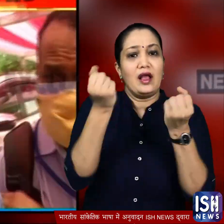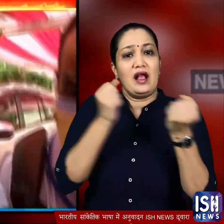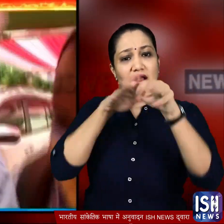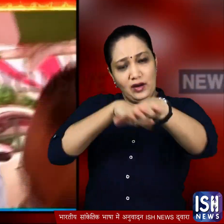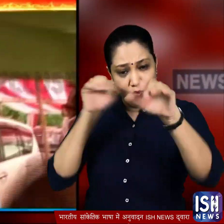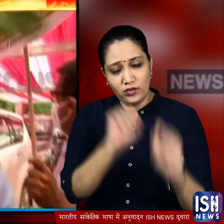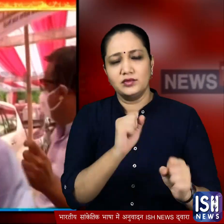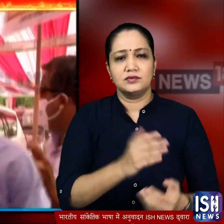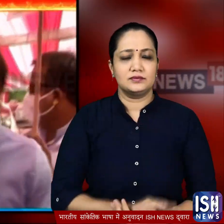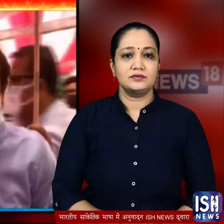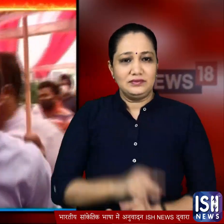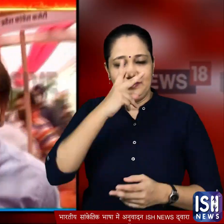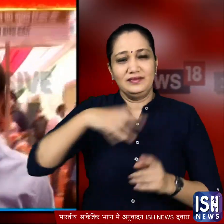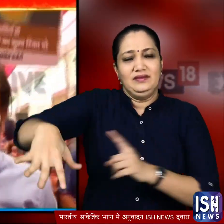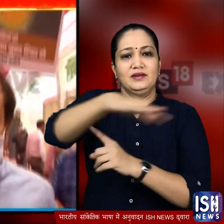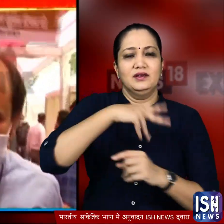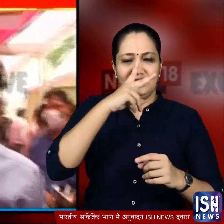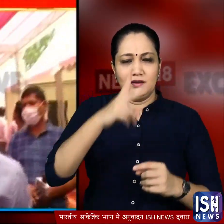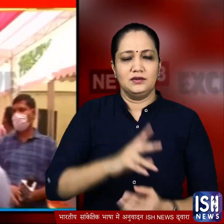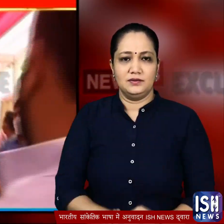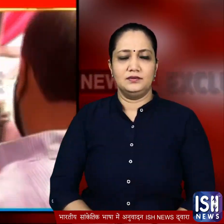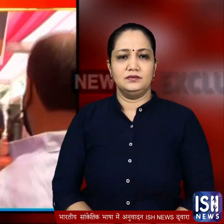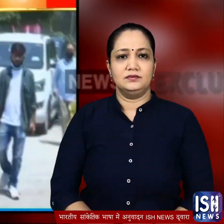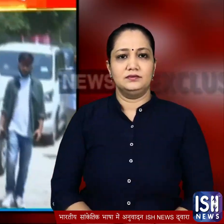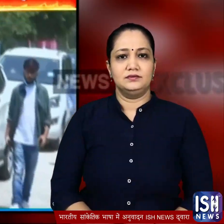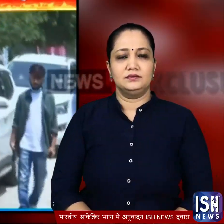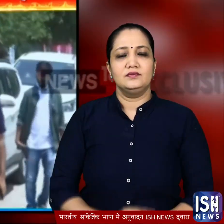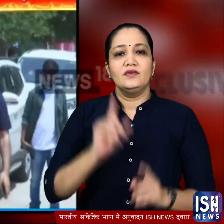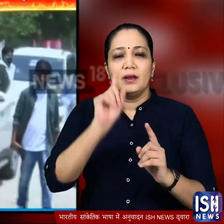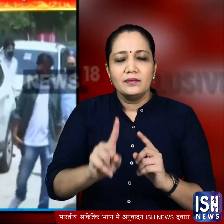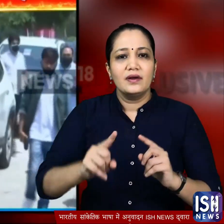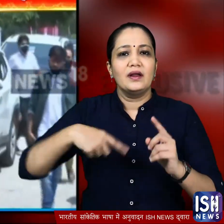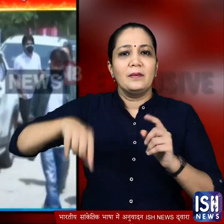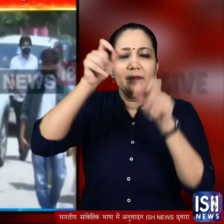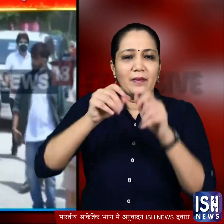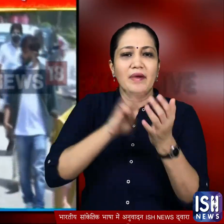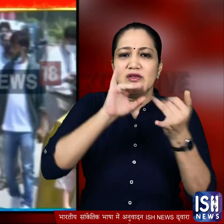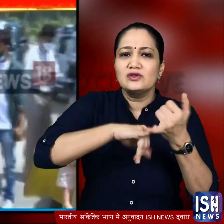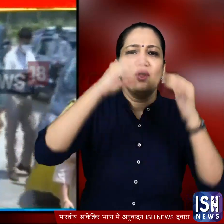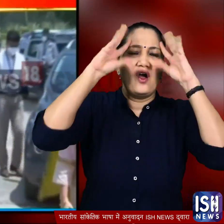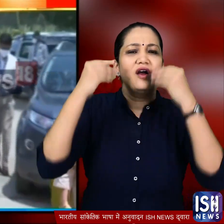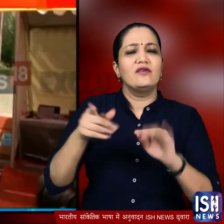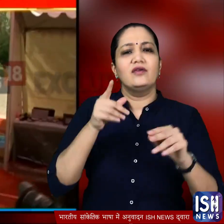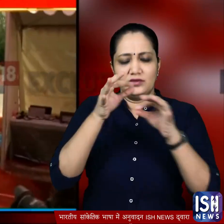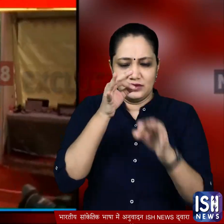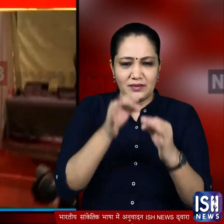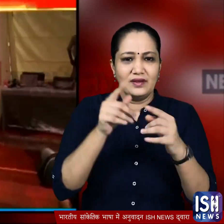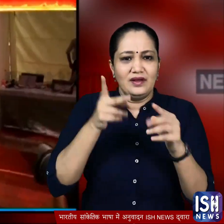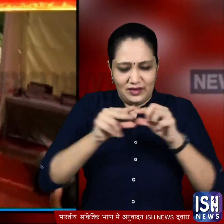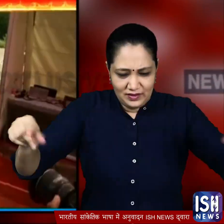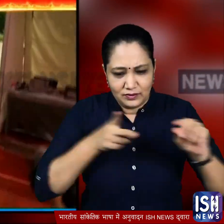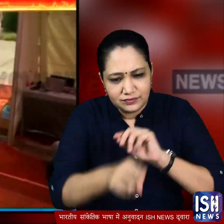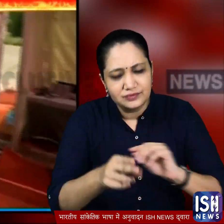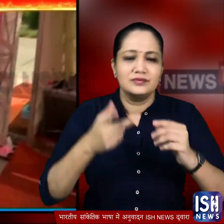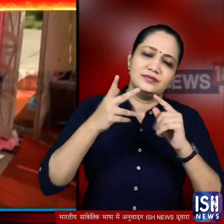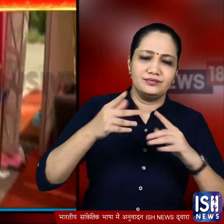की है, तो आप देखिए किस तरह की स्थिति यहाँ पर बन गई है। लेकिन इस हंगामे से बेपरवाह मनीष सिसोदिया ने रिबन खोलकर एक निजी